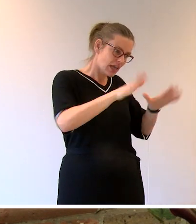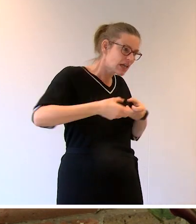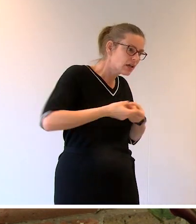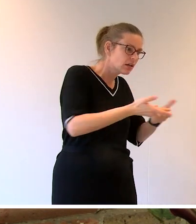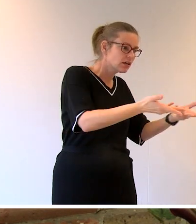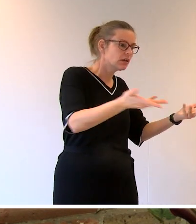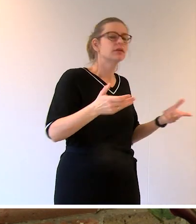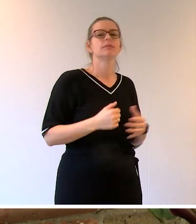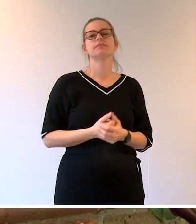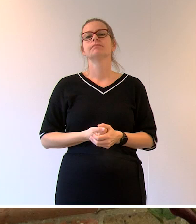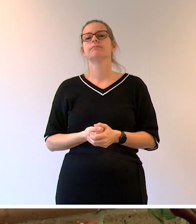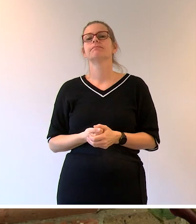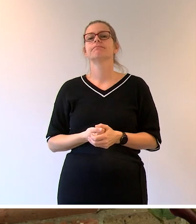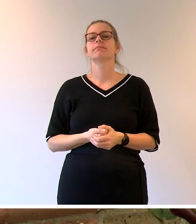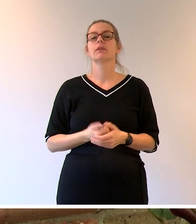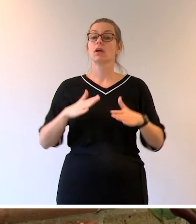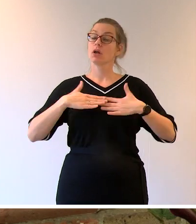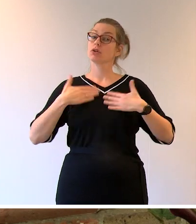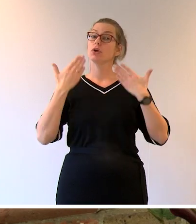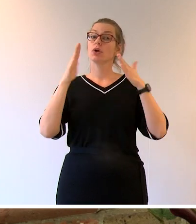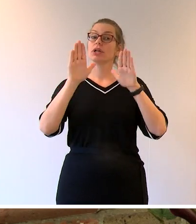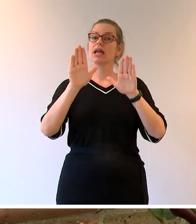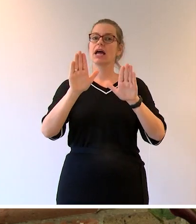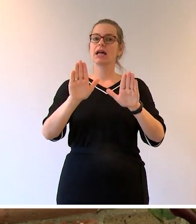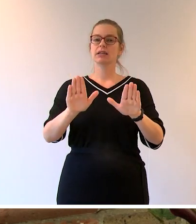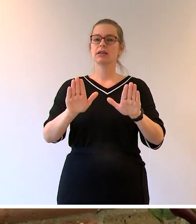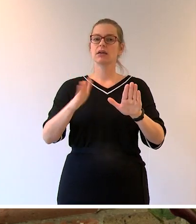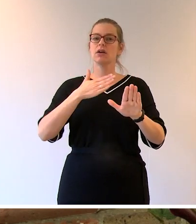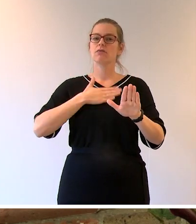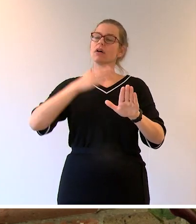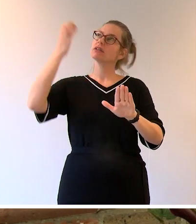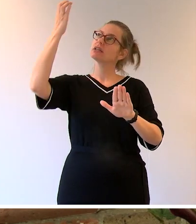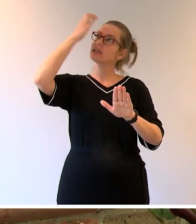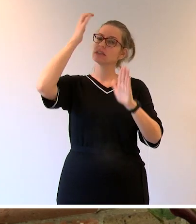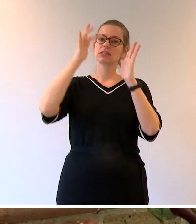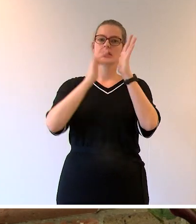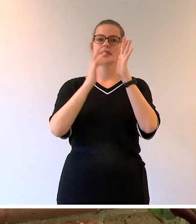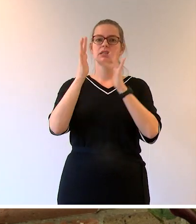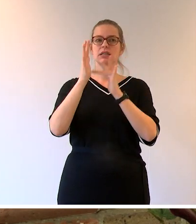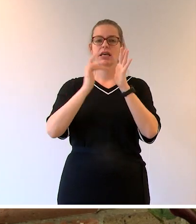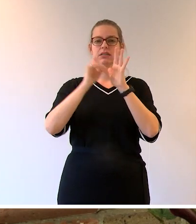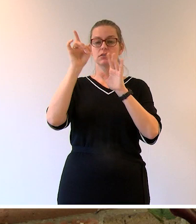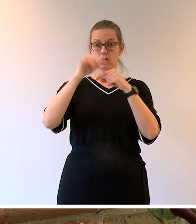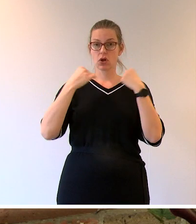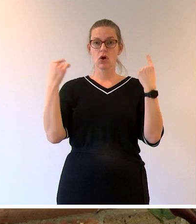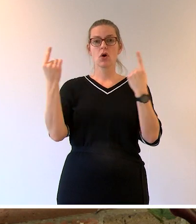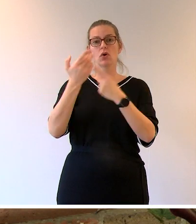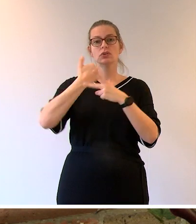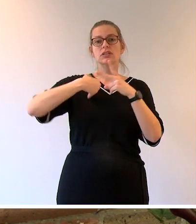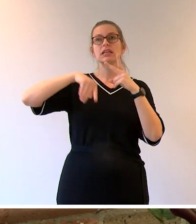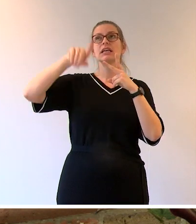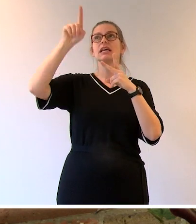omgeving. De genade van Christus Jezus, onze Heer